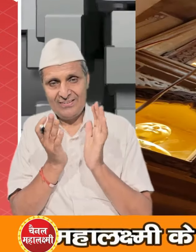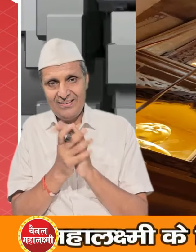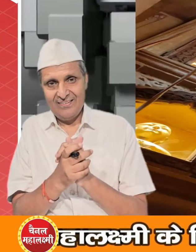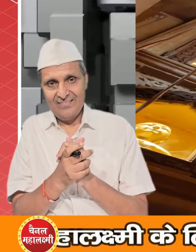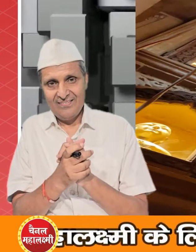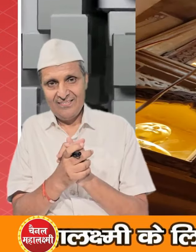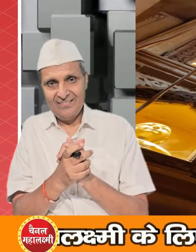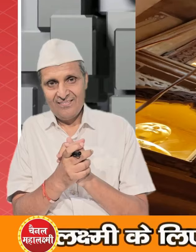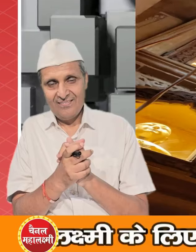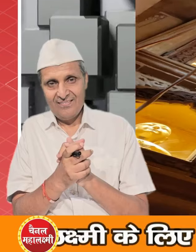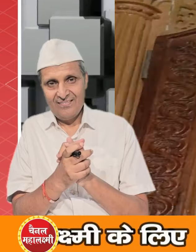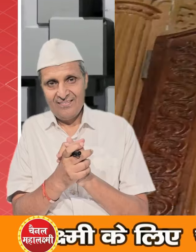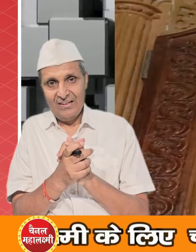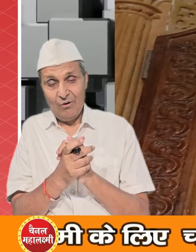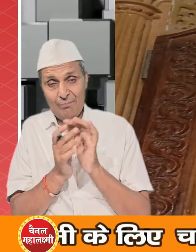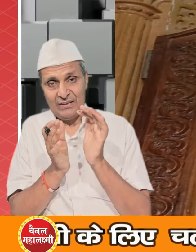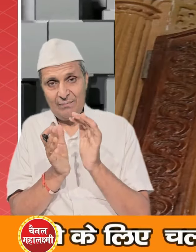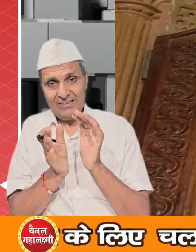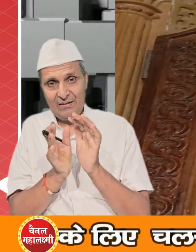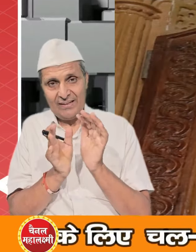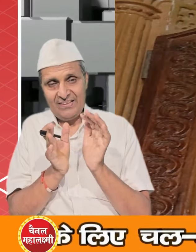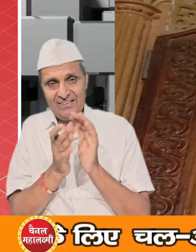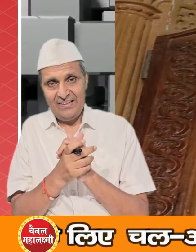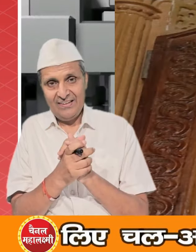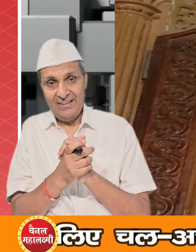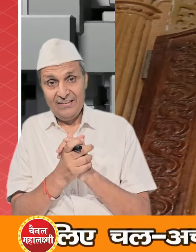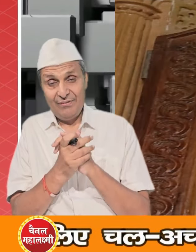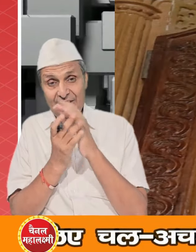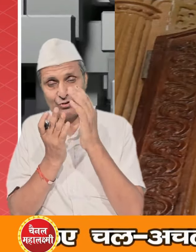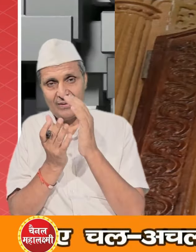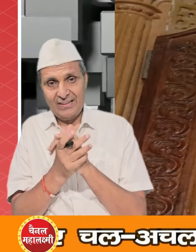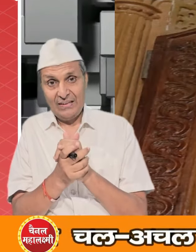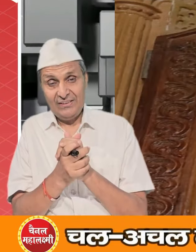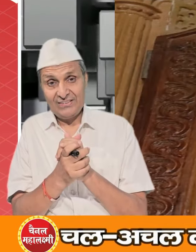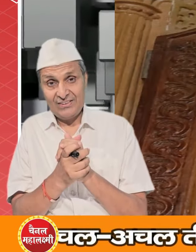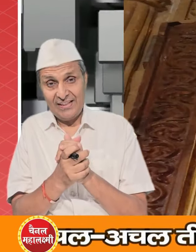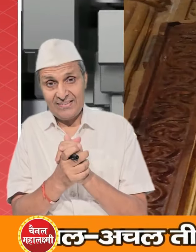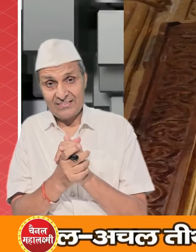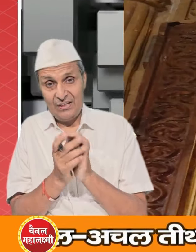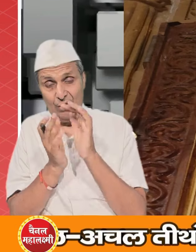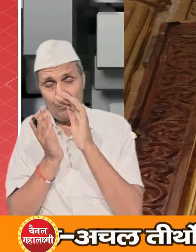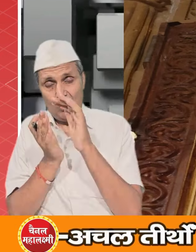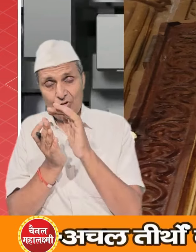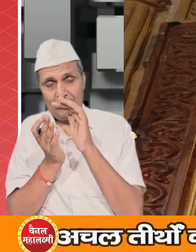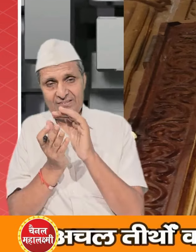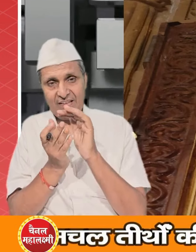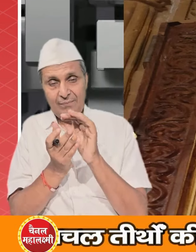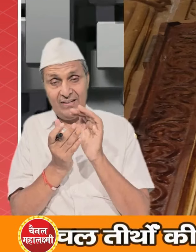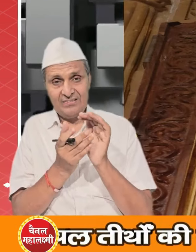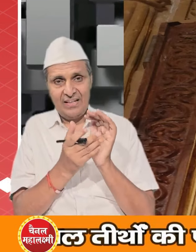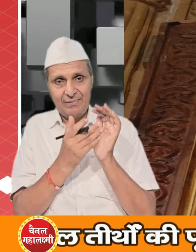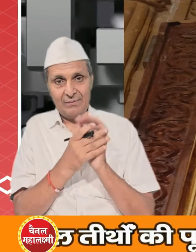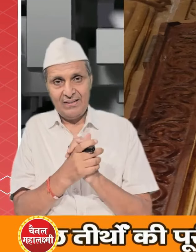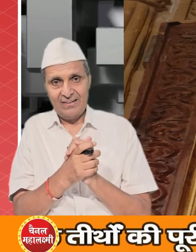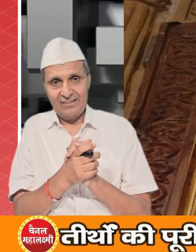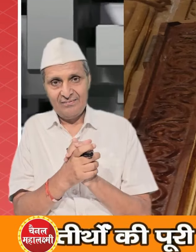प्रतिमा को रखते हैं। और ये प्रतिमाएं आजकल हमारे देश से नहीं, ये विदेशों से बन के आती है, विशेषकर चाइना से आजकल बहुत बड़ी संख्या में